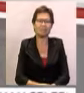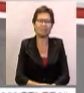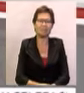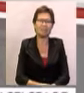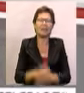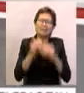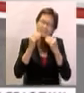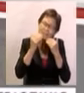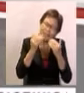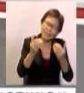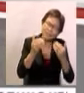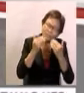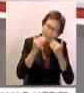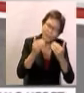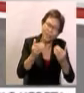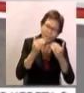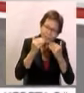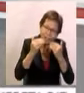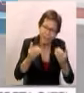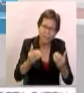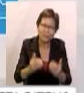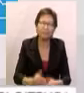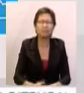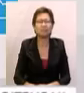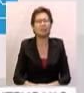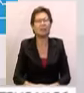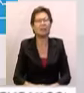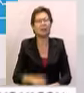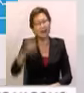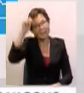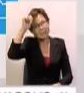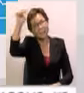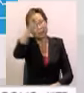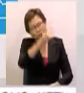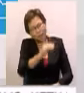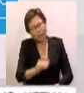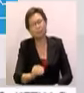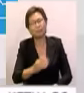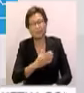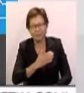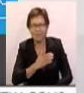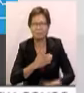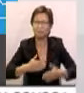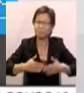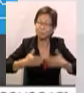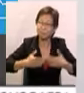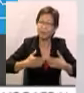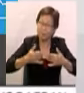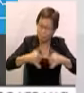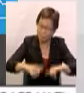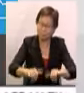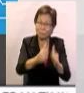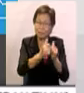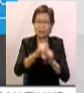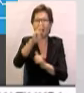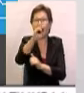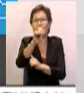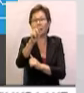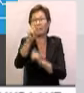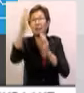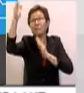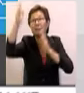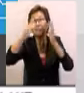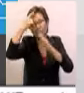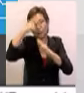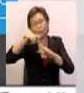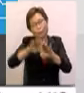Baik, terima kasih Fatil dan Farhatul yang berada di Angkasa Puri. Assalamualaikum dan salam sejahtera. Masih lagi bersama Jabatan Meteorologi